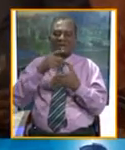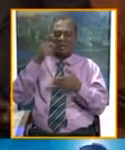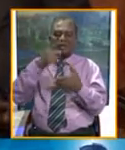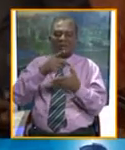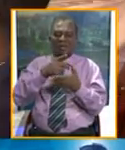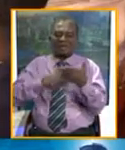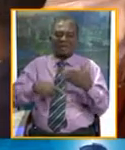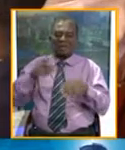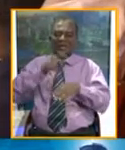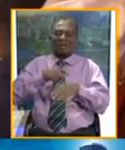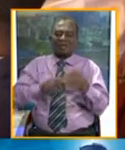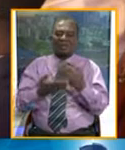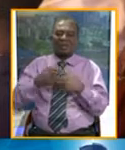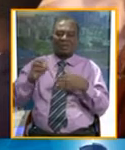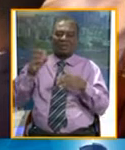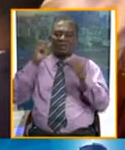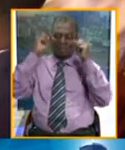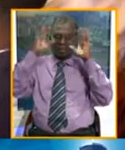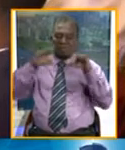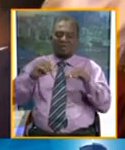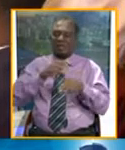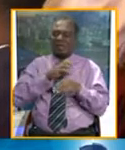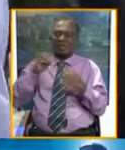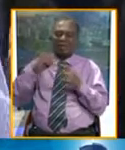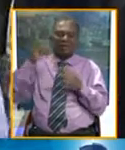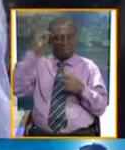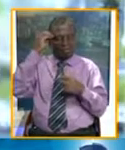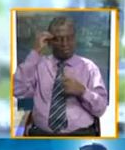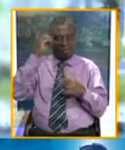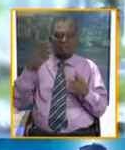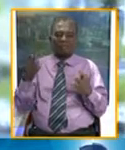la République, Alassane Ouattara. Les détails dans nos